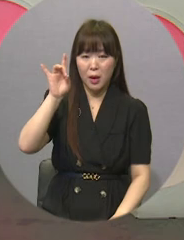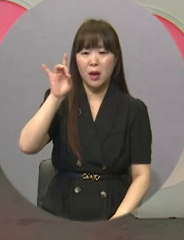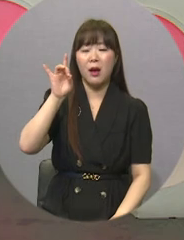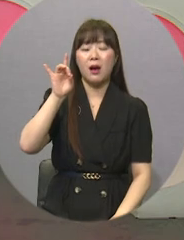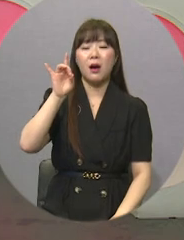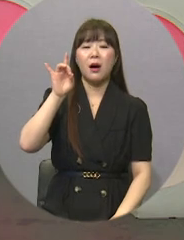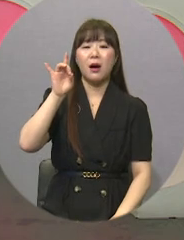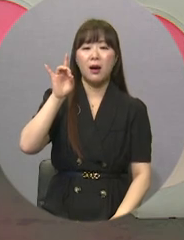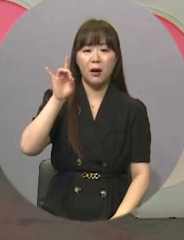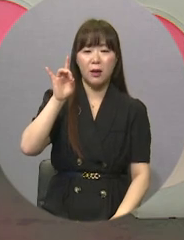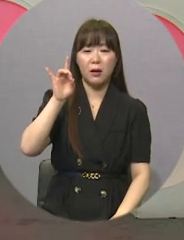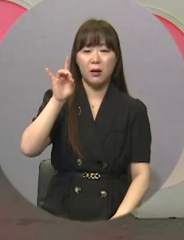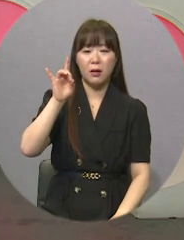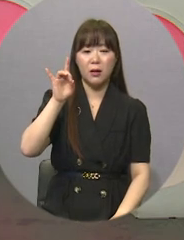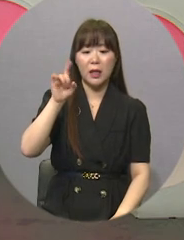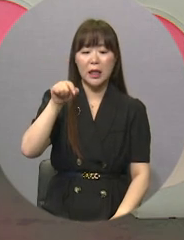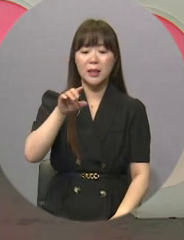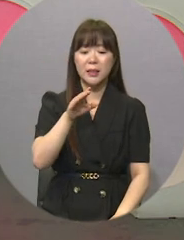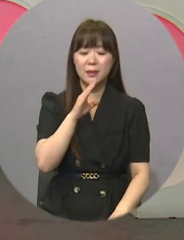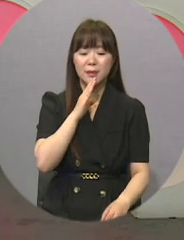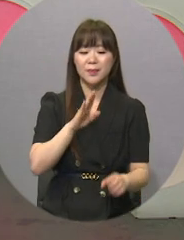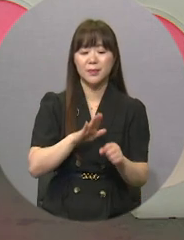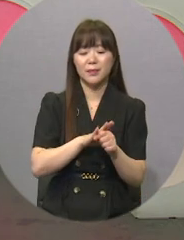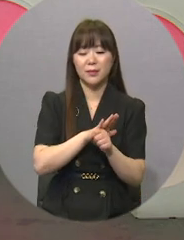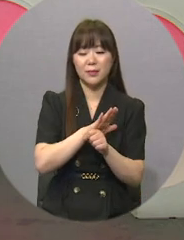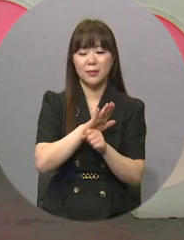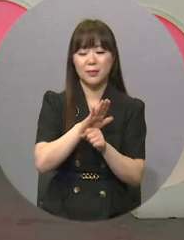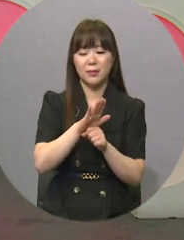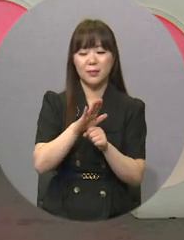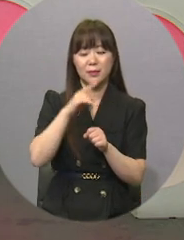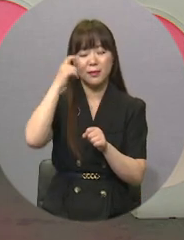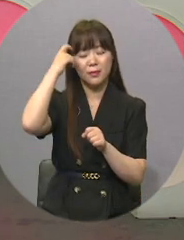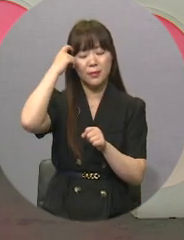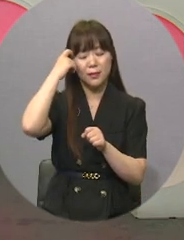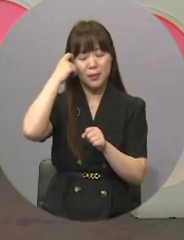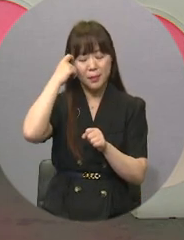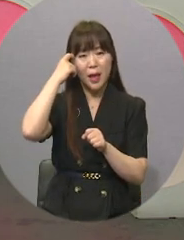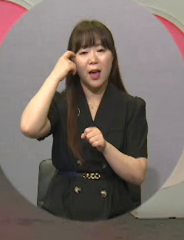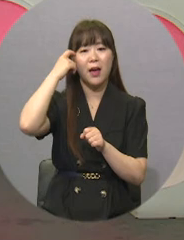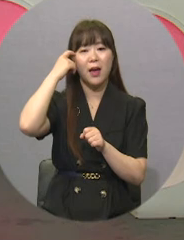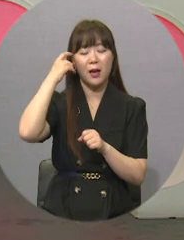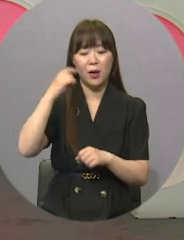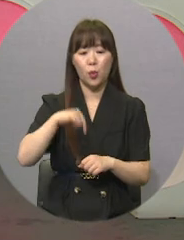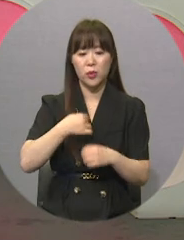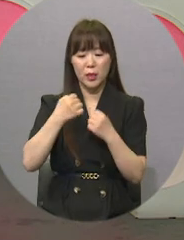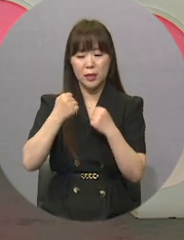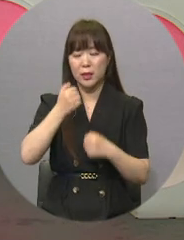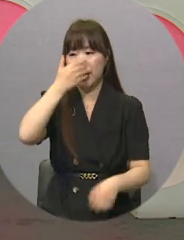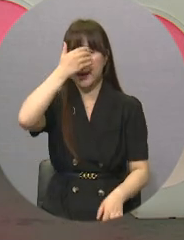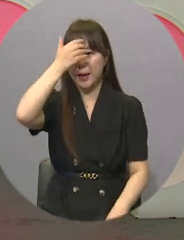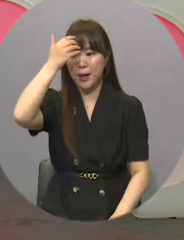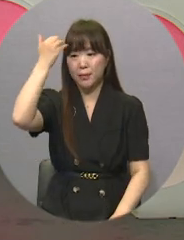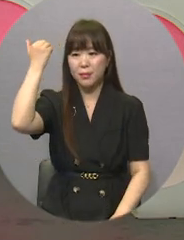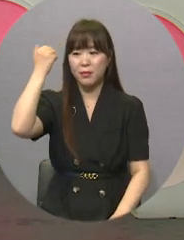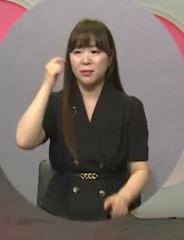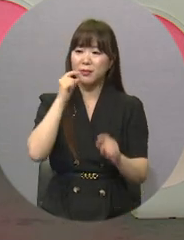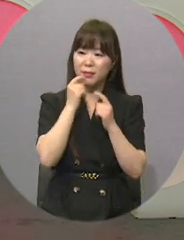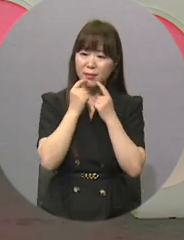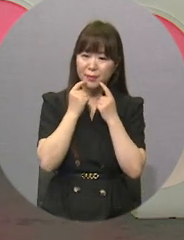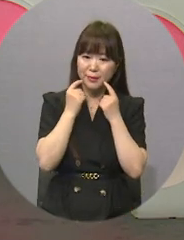아, 이게 사랑이구나 하고 느꼈습니다. 혼자 남은 할아버지의 서글픈